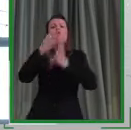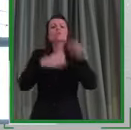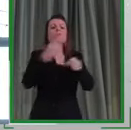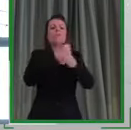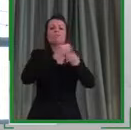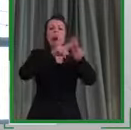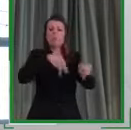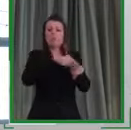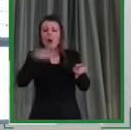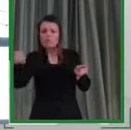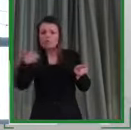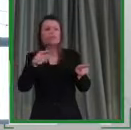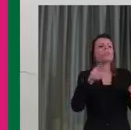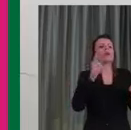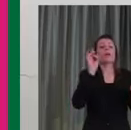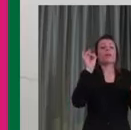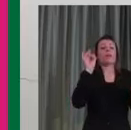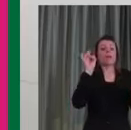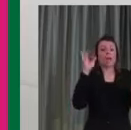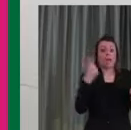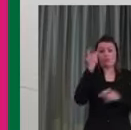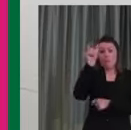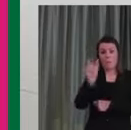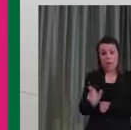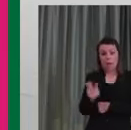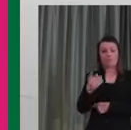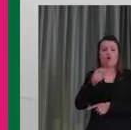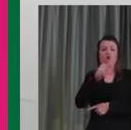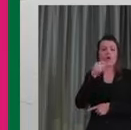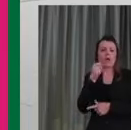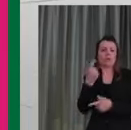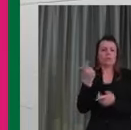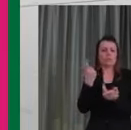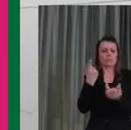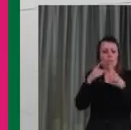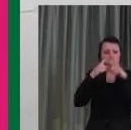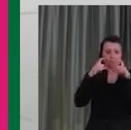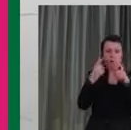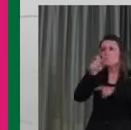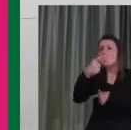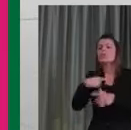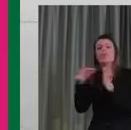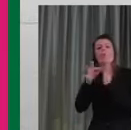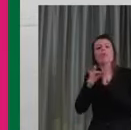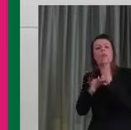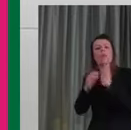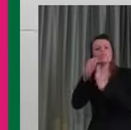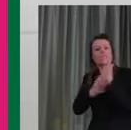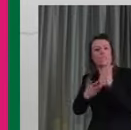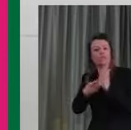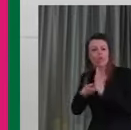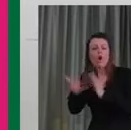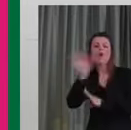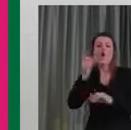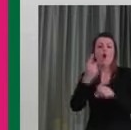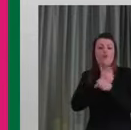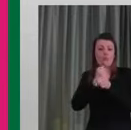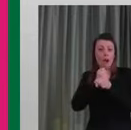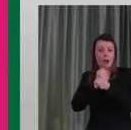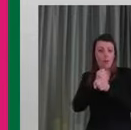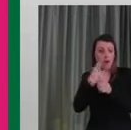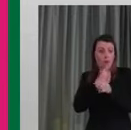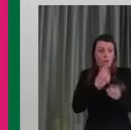prescrizioni e i farmaci quindi che vanno a ritirare o anche la conoscenza di df da parte del farmacista hanno